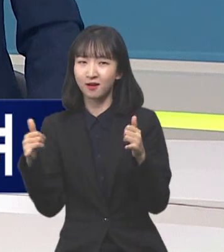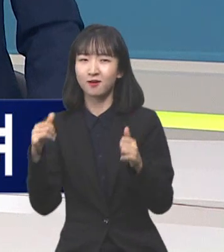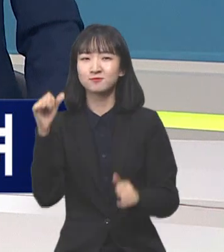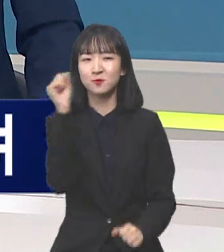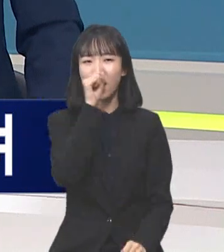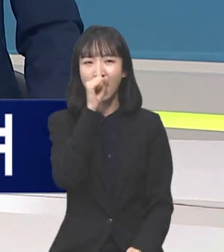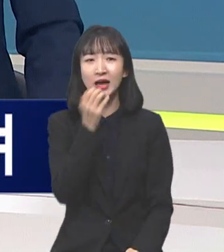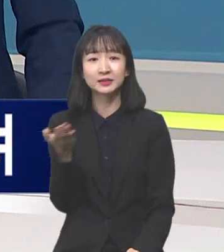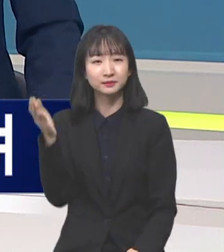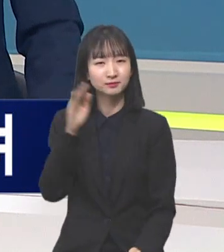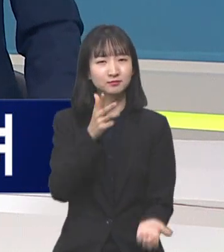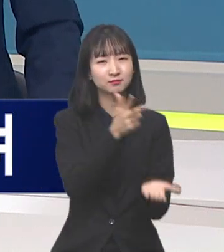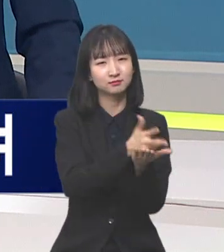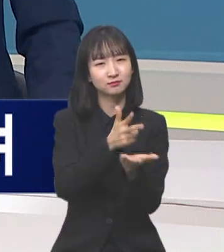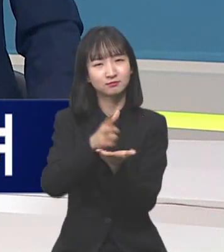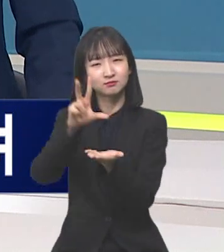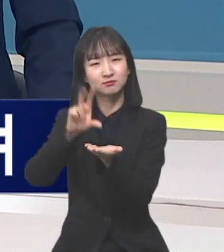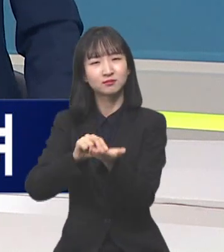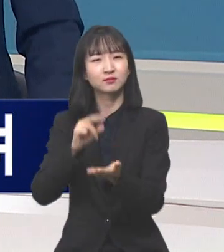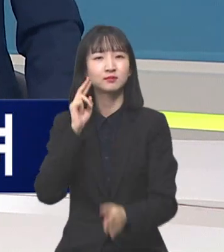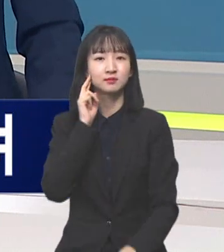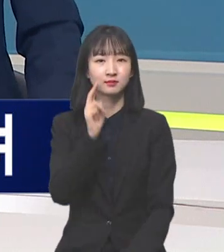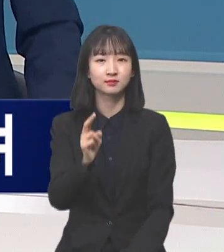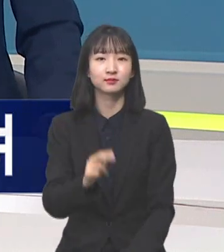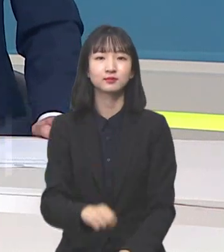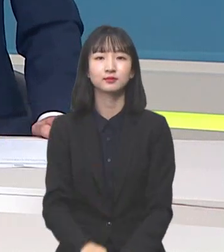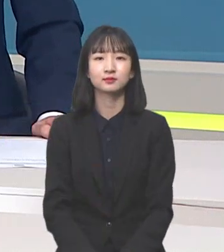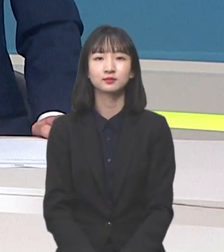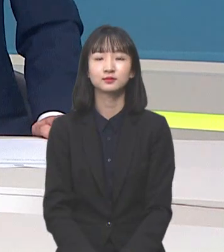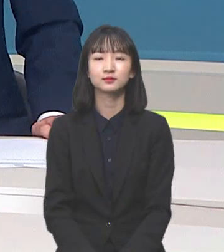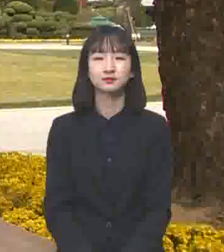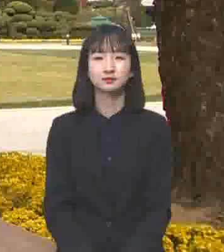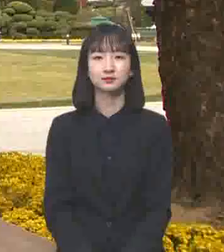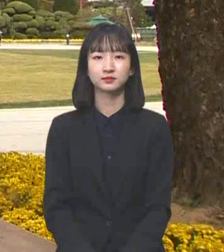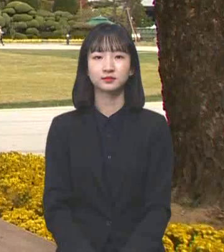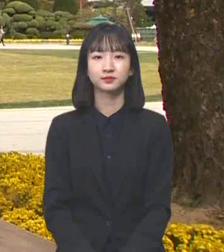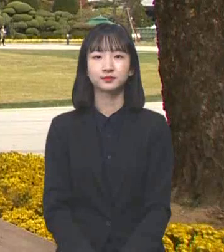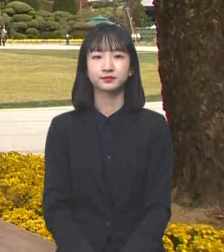다만 주차 문제는 더 심각해 질 전망입니다 이용후기 됩니다